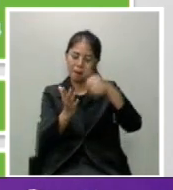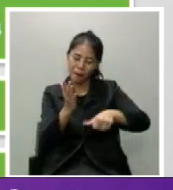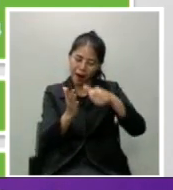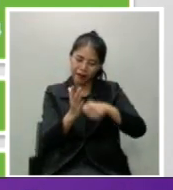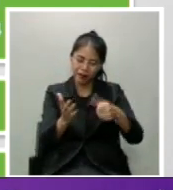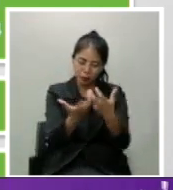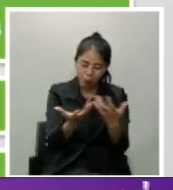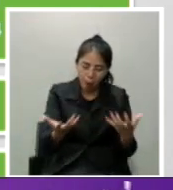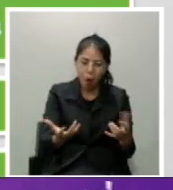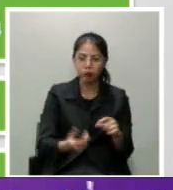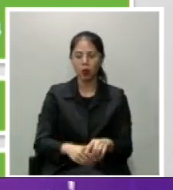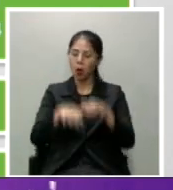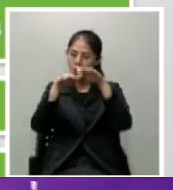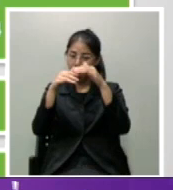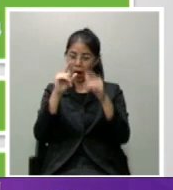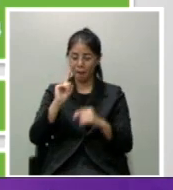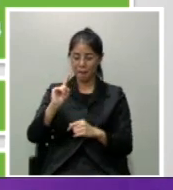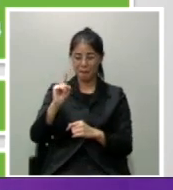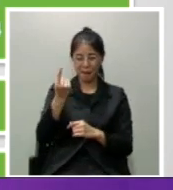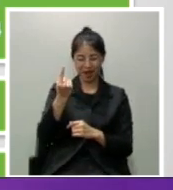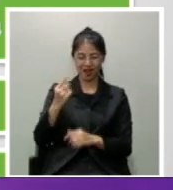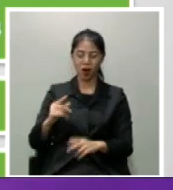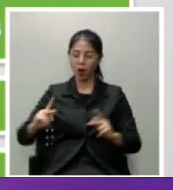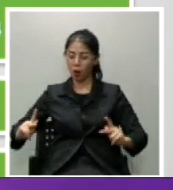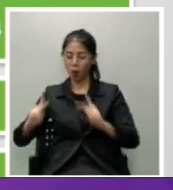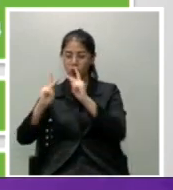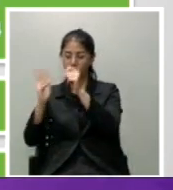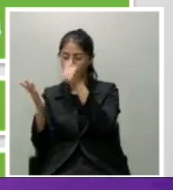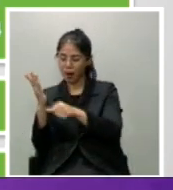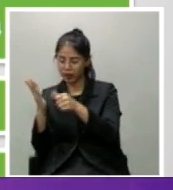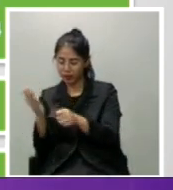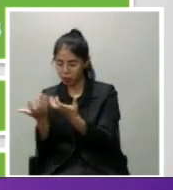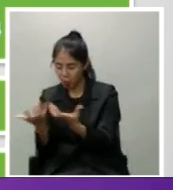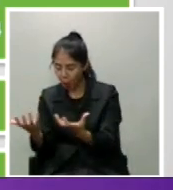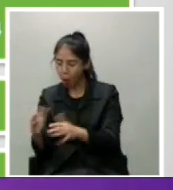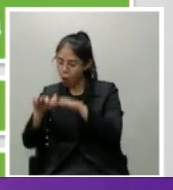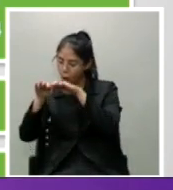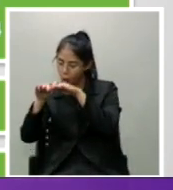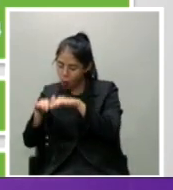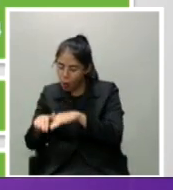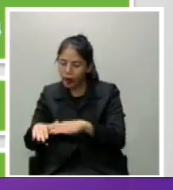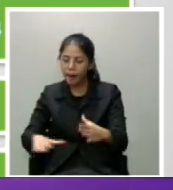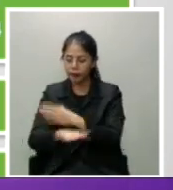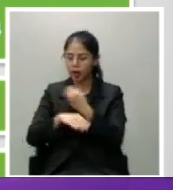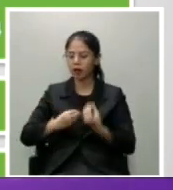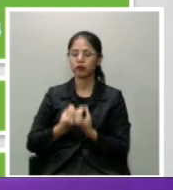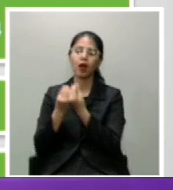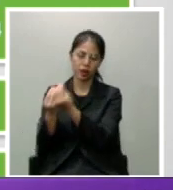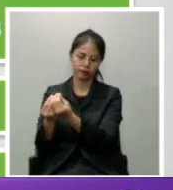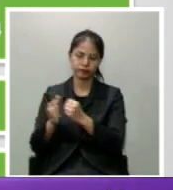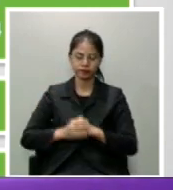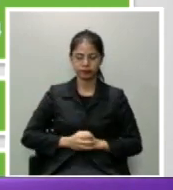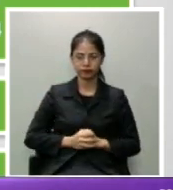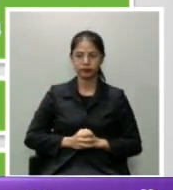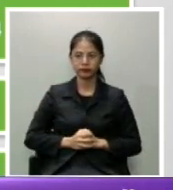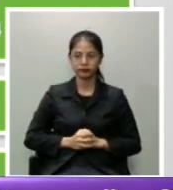ดอำนาจอธิบดีศุลกากรลงเป็นอันมากหลายเรื่องต้องมารัฐมนตรีหลายเรื่องต้องมาครม.